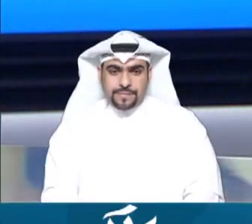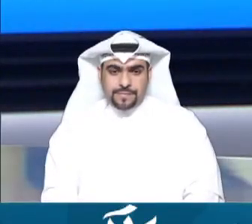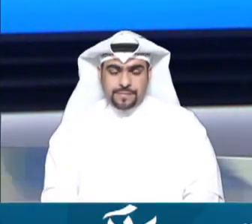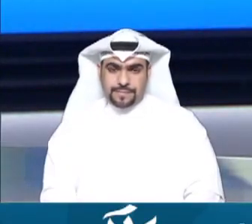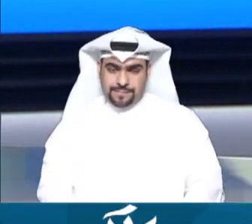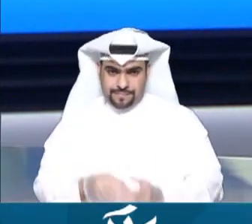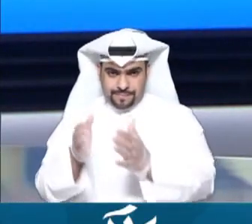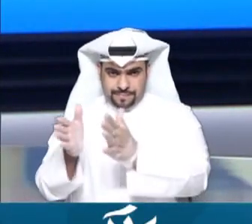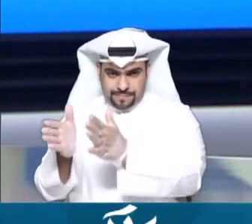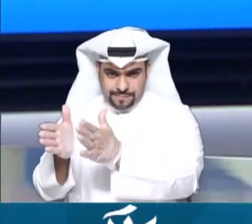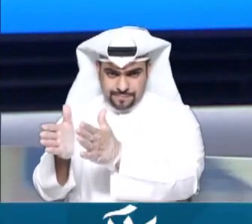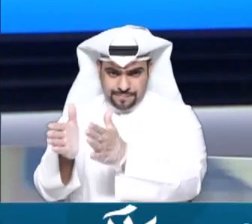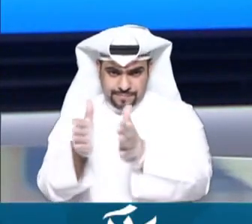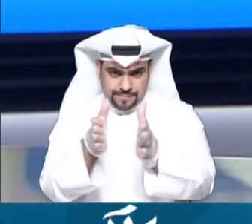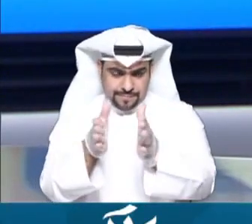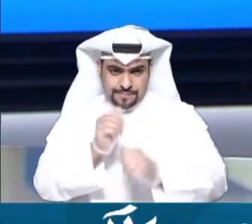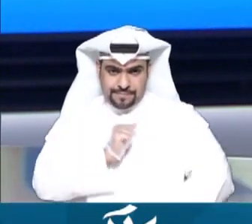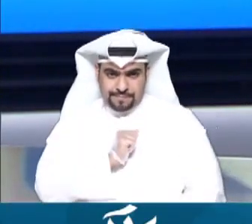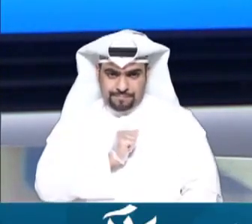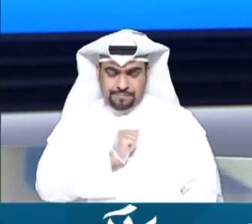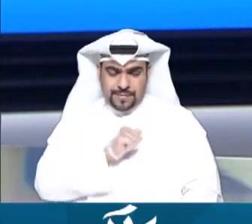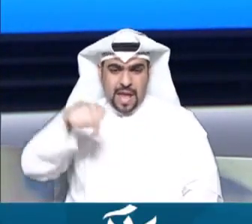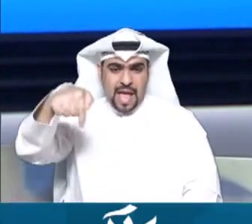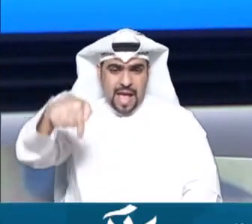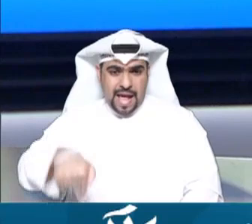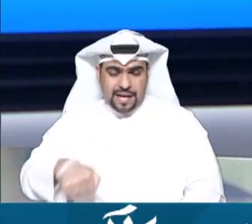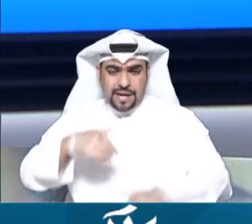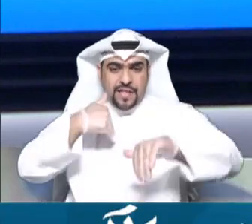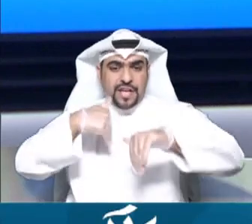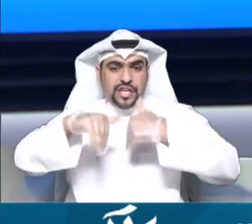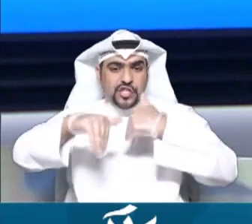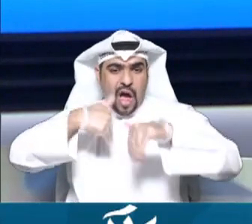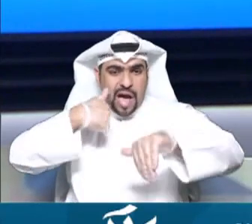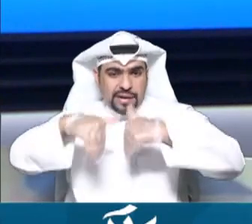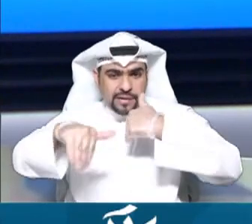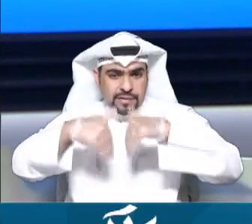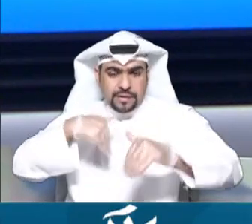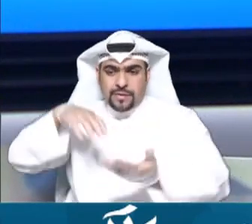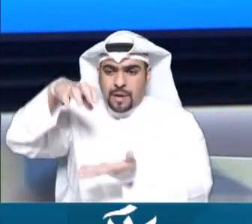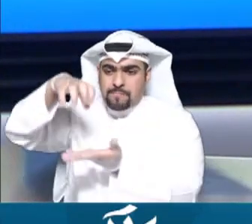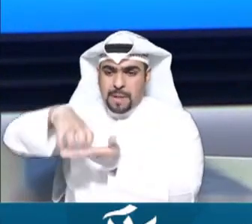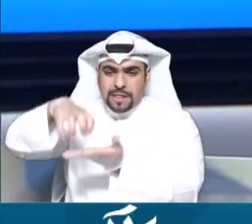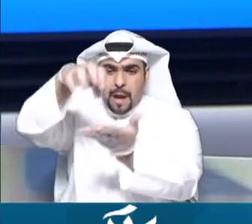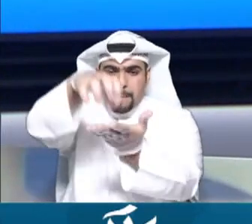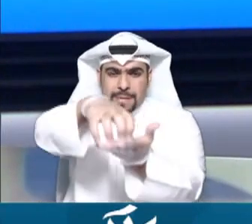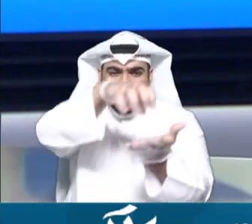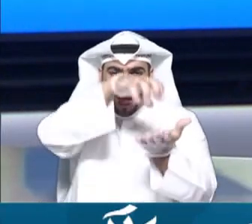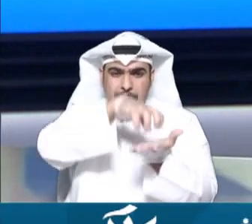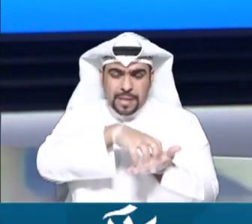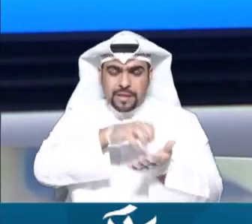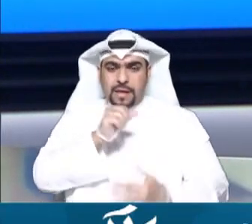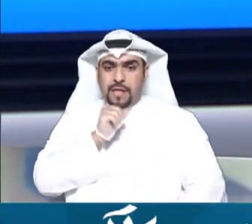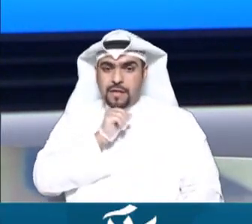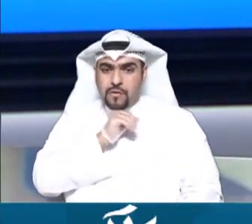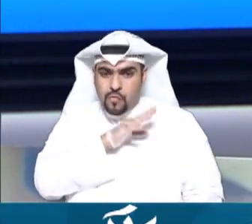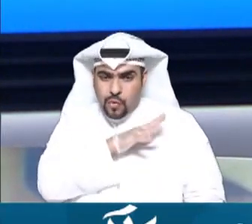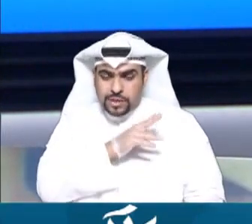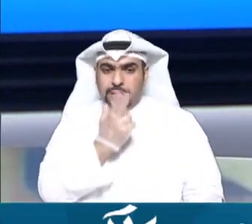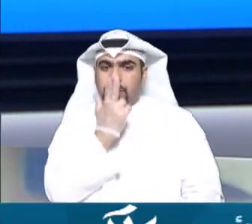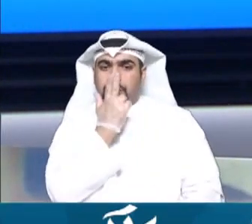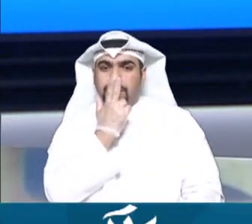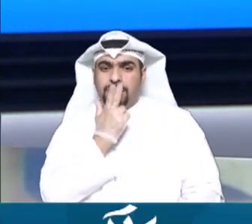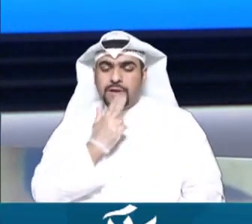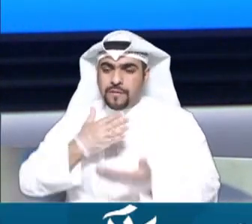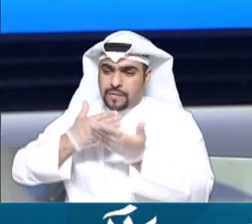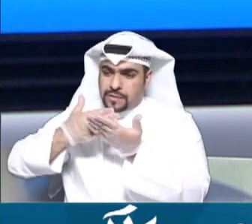طبعا مشاهدينا، عملية تعقيم كبيرة نفذتها آليات ضخمة شملت شوارع وأماكن عامة في محافظة